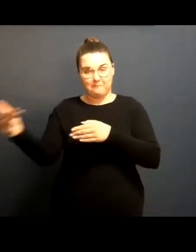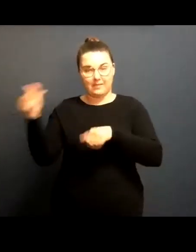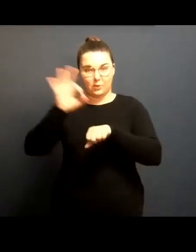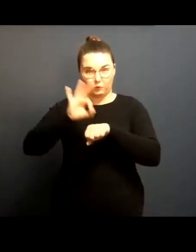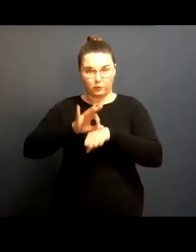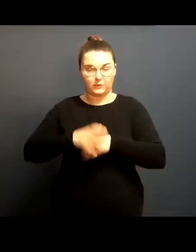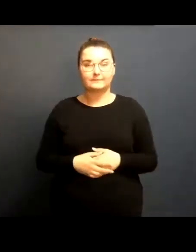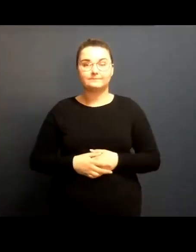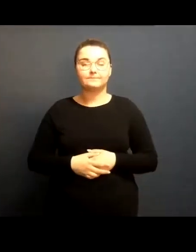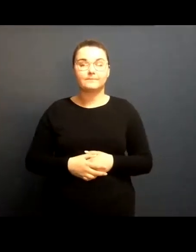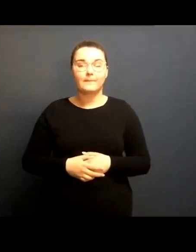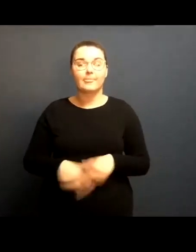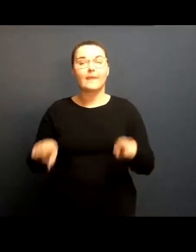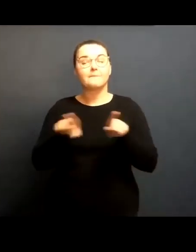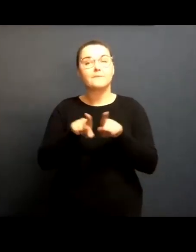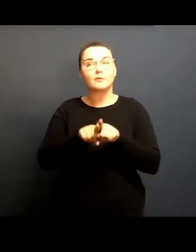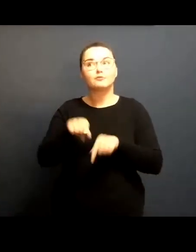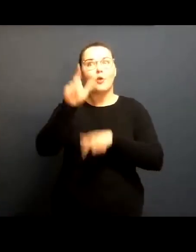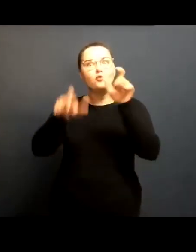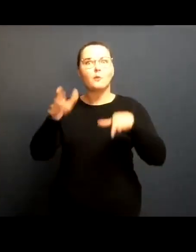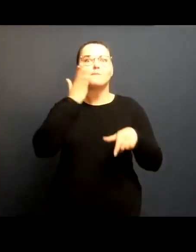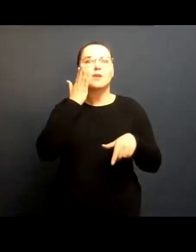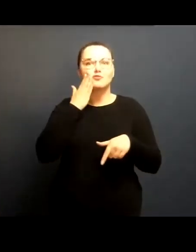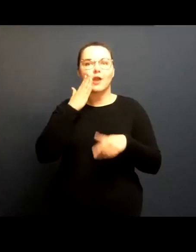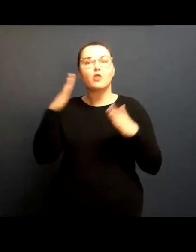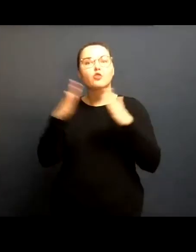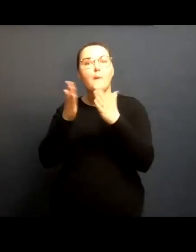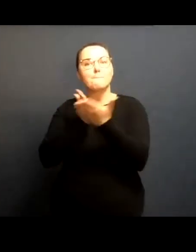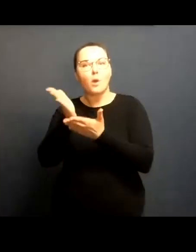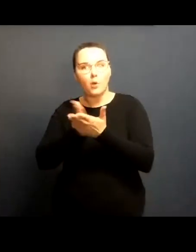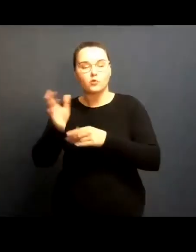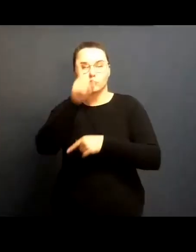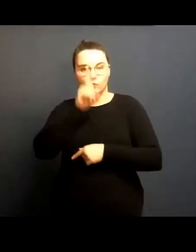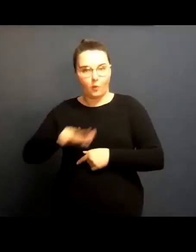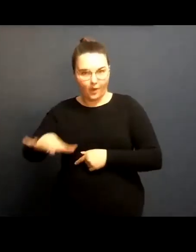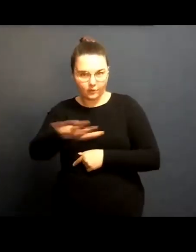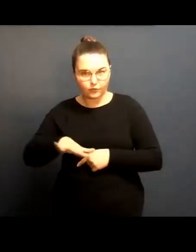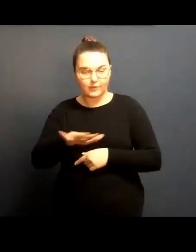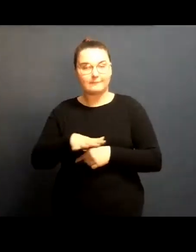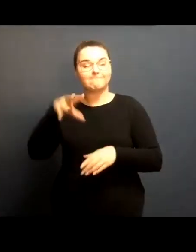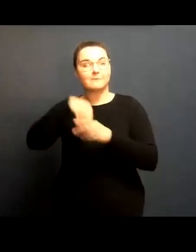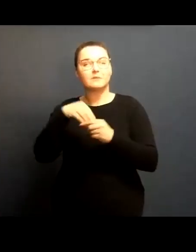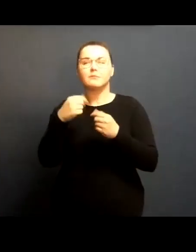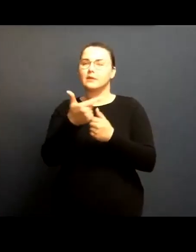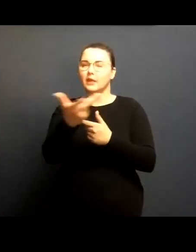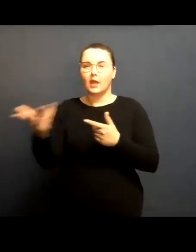zgłaszane przez mieszkańców domów pomocy społecznej. To jest taki miks kilku raportów